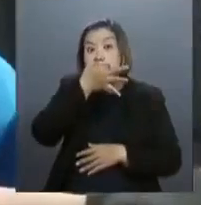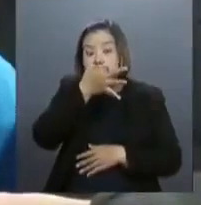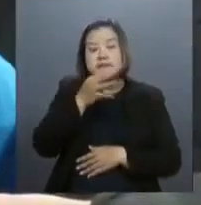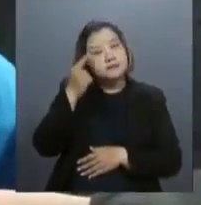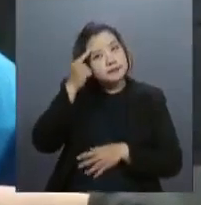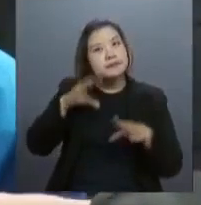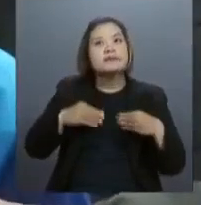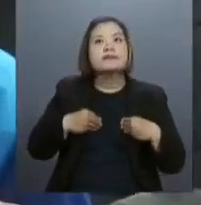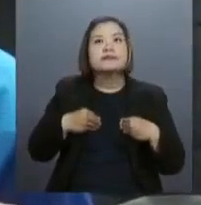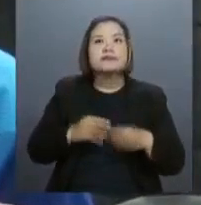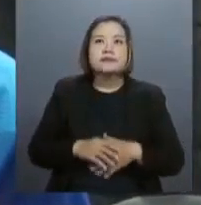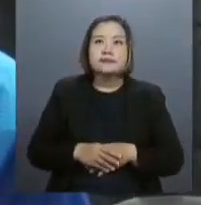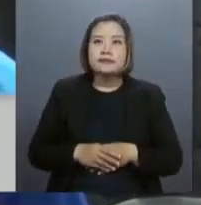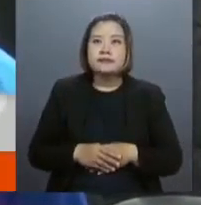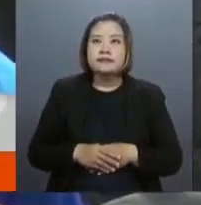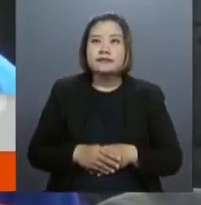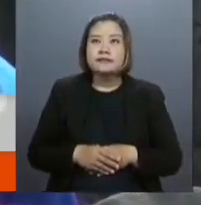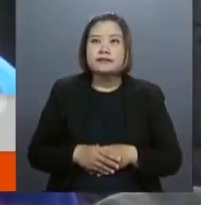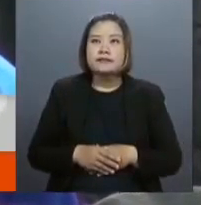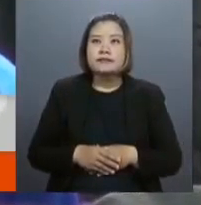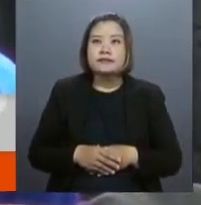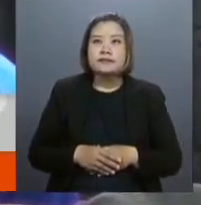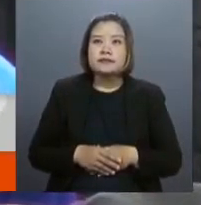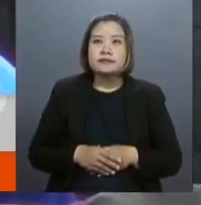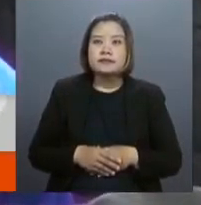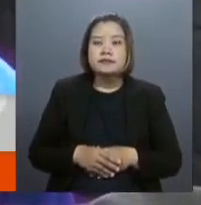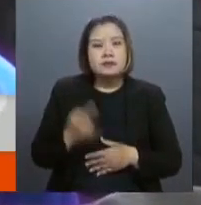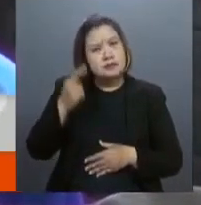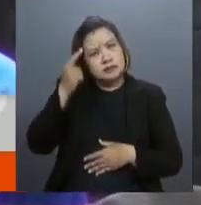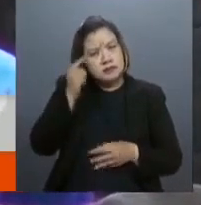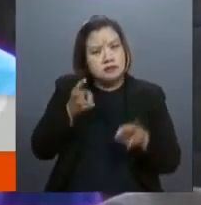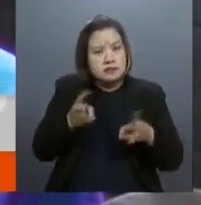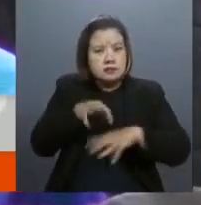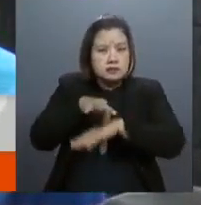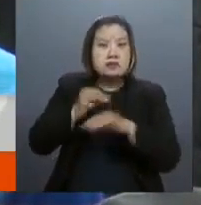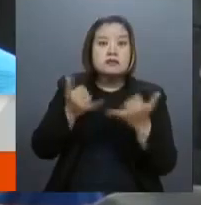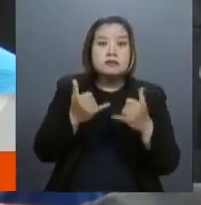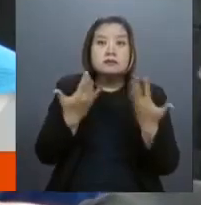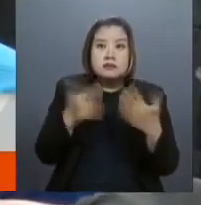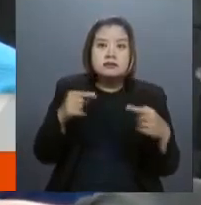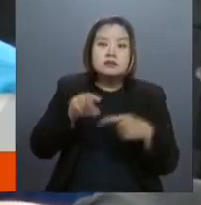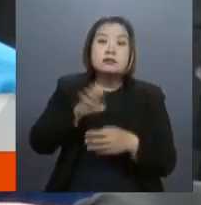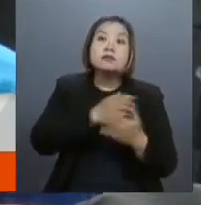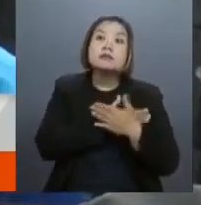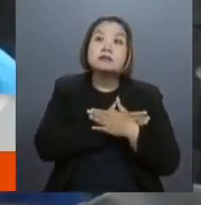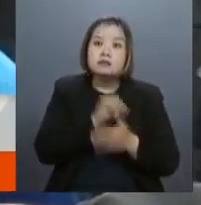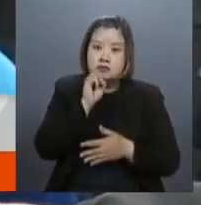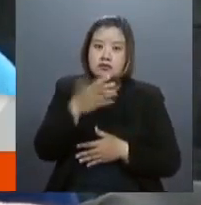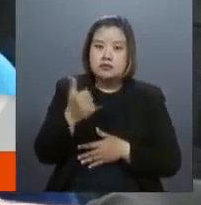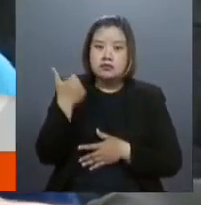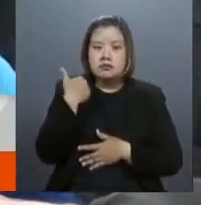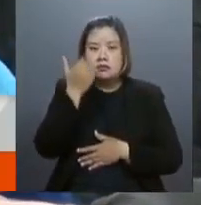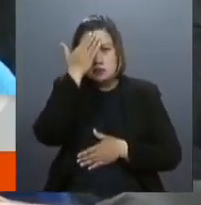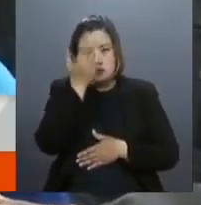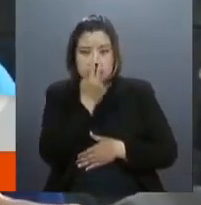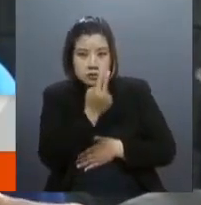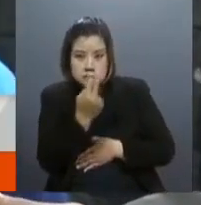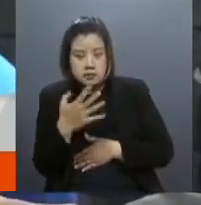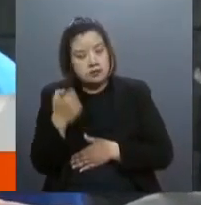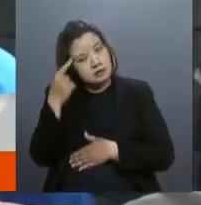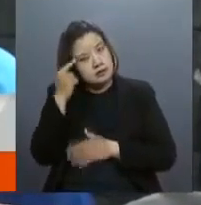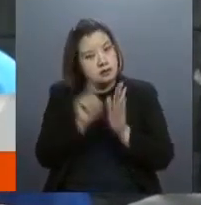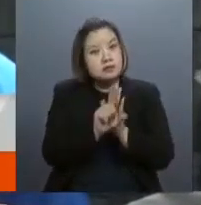แล้วก็บีฟน้องๆแล้วนะว่าเราจะเล่นกับอิรักยังไงฉะนั้นทุกคนวันนี้ก็ค่อนข้างทำได้ดีเราก็ใช้เวลาประมาณสัก25นาทีเอง